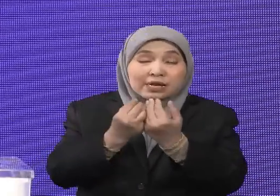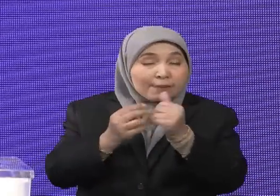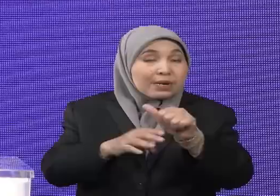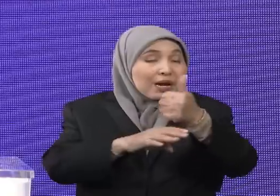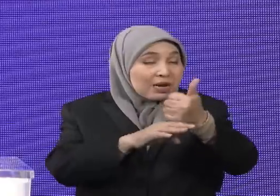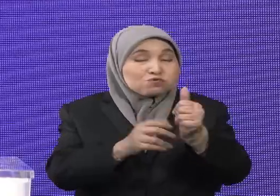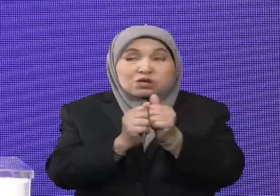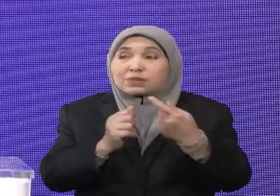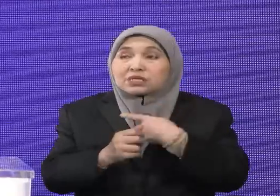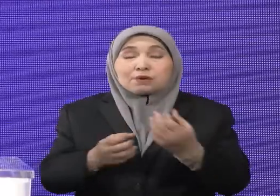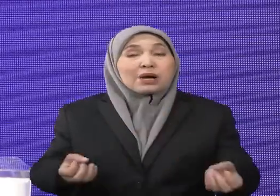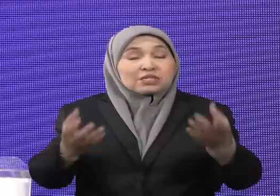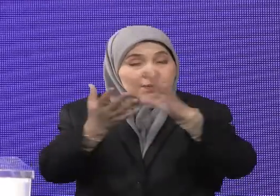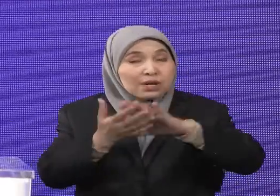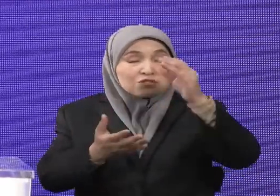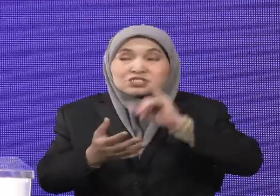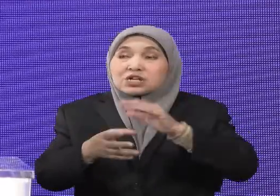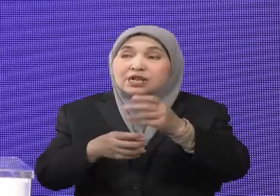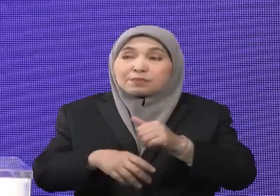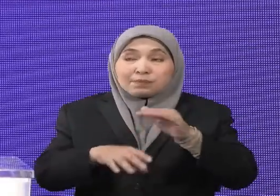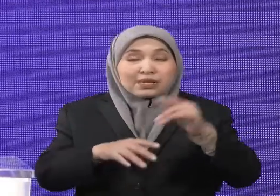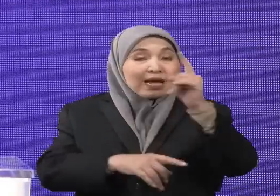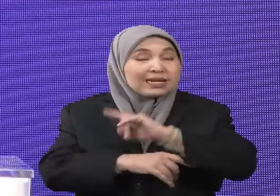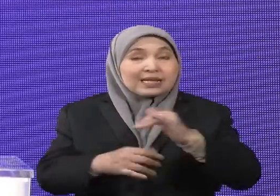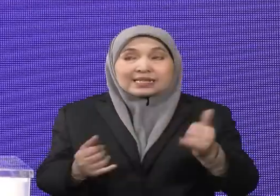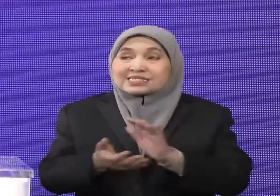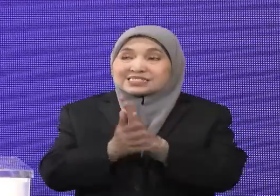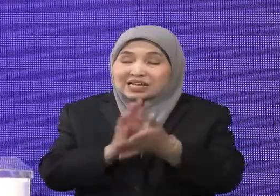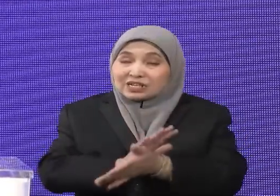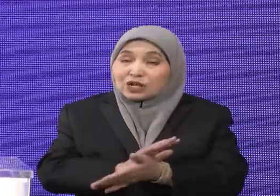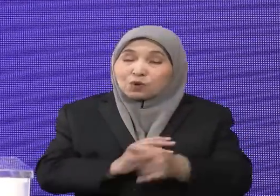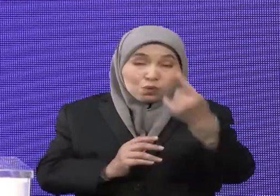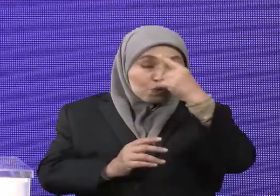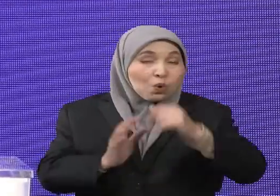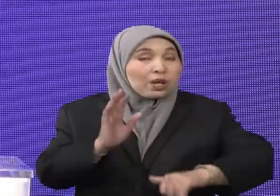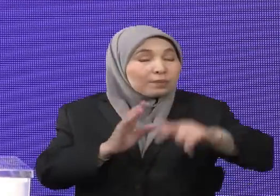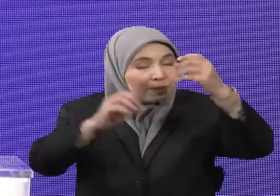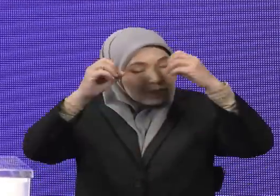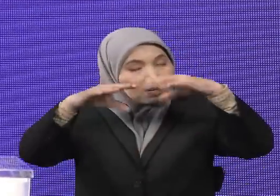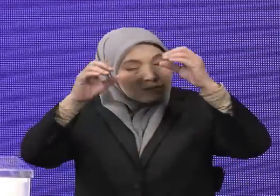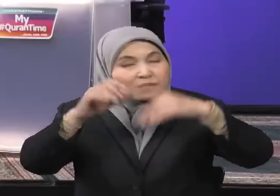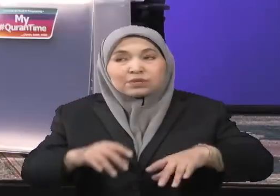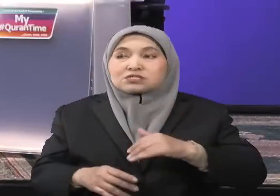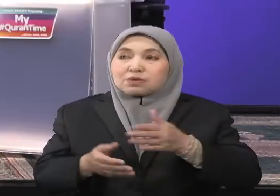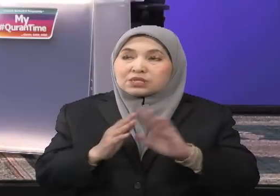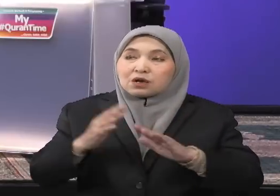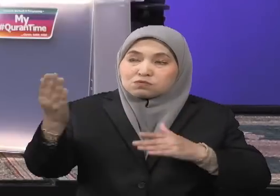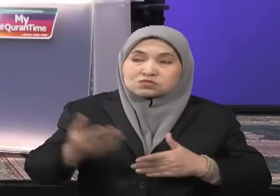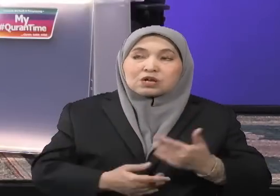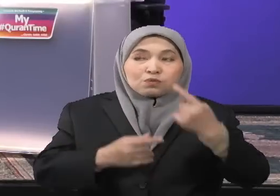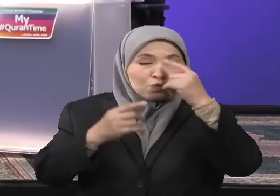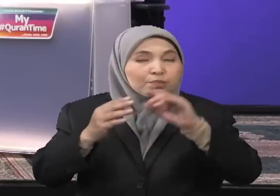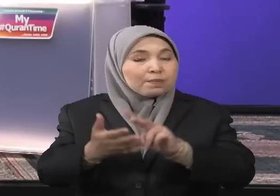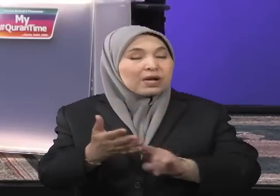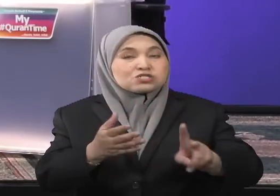kita Ustaz banyak pelajaran yang saya dapat Pada hari ini saya jadi untuk lebih memberkati untuk membacakan